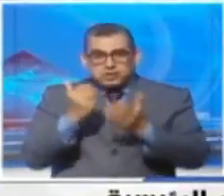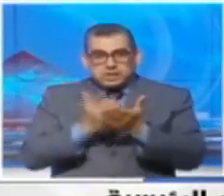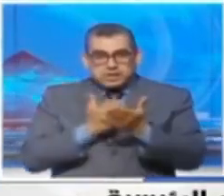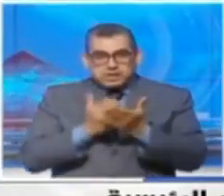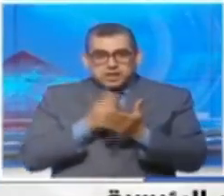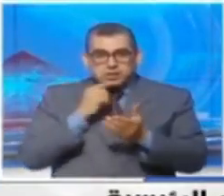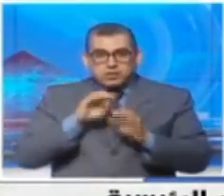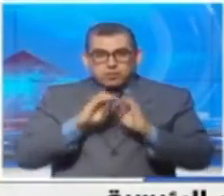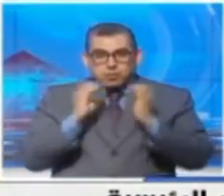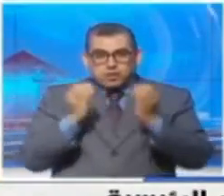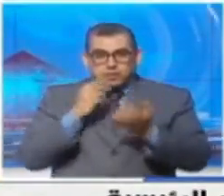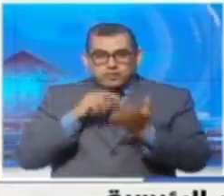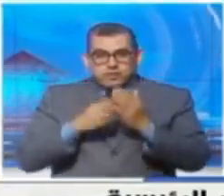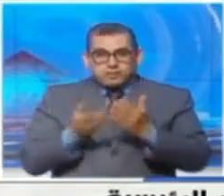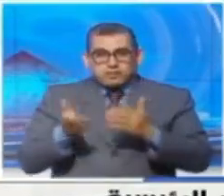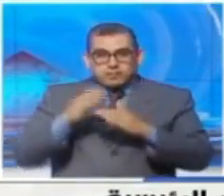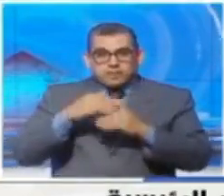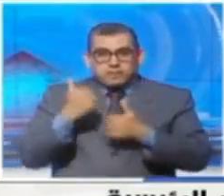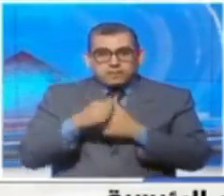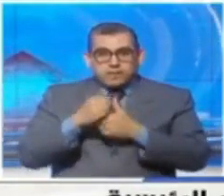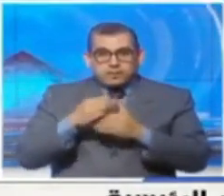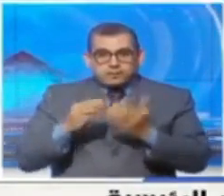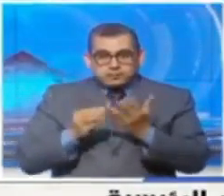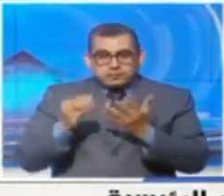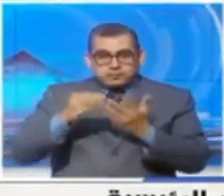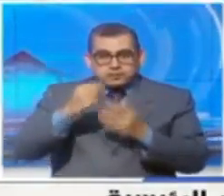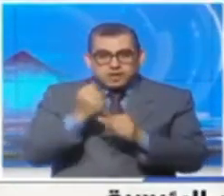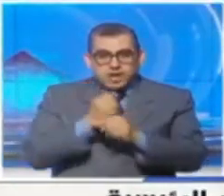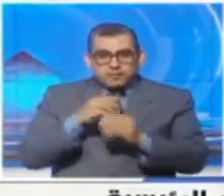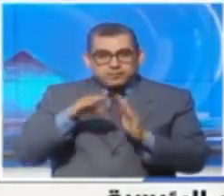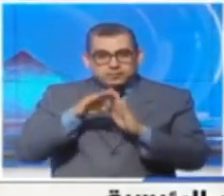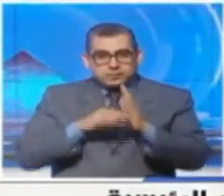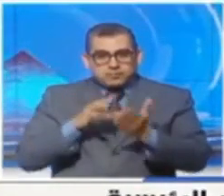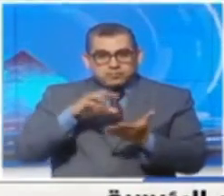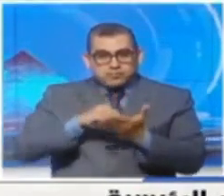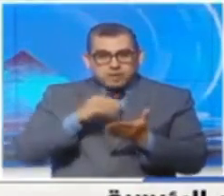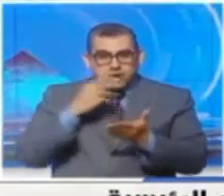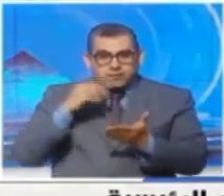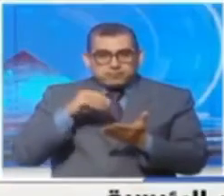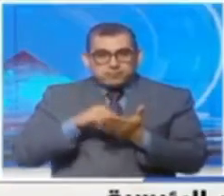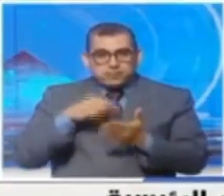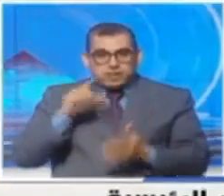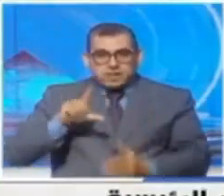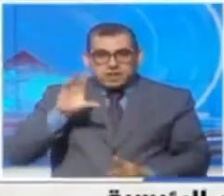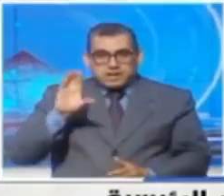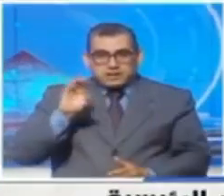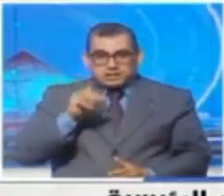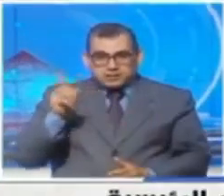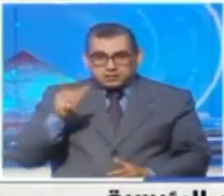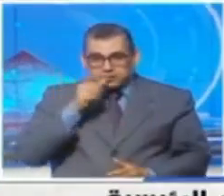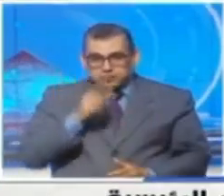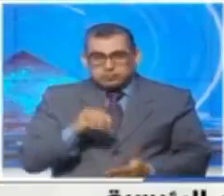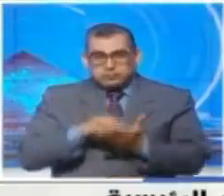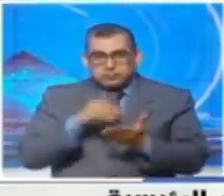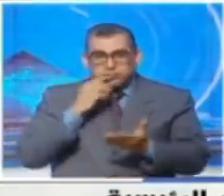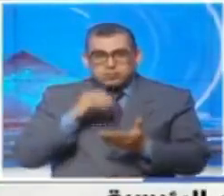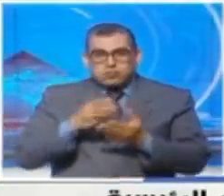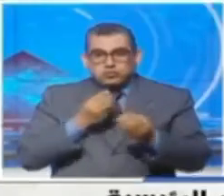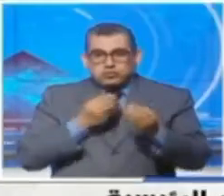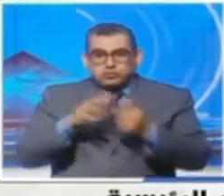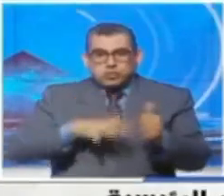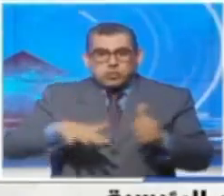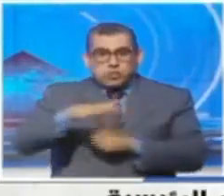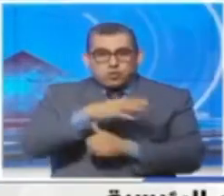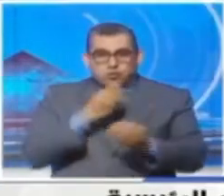والمجتمعي، وذلك استكمالا للمرحلة التحضيرية التي بدأت منذ قيام الرئيس عبد الفتاح السيسي بإطلاق مبادرة